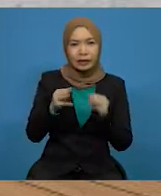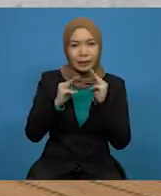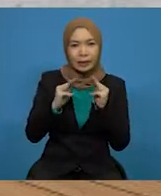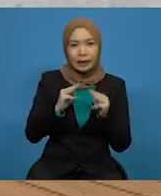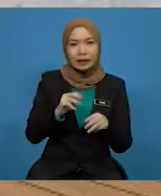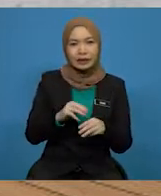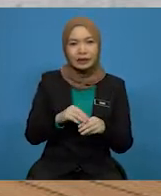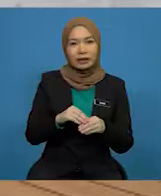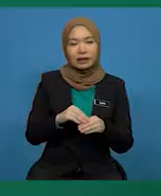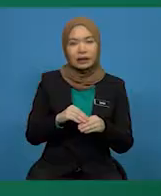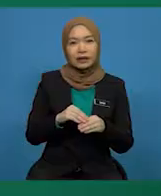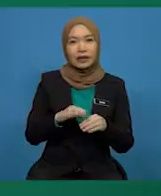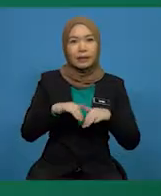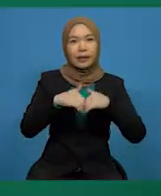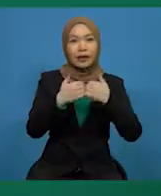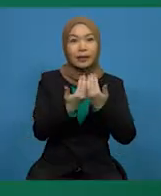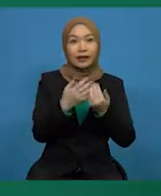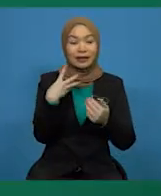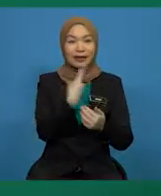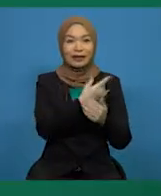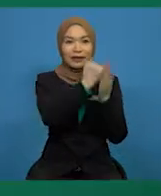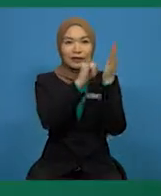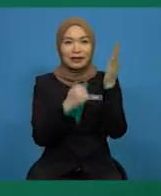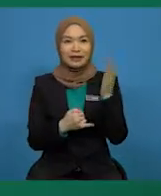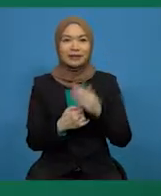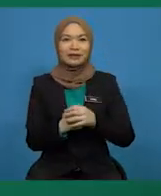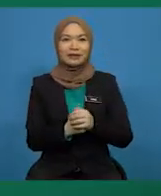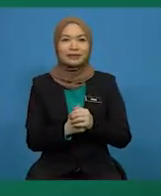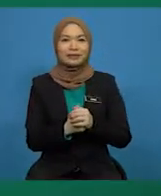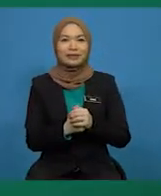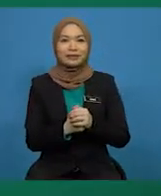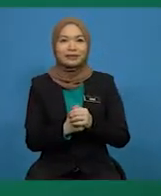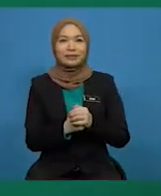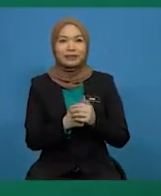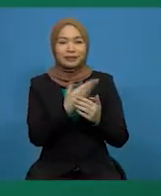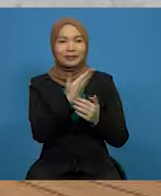melukis gambar rajah serta menghurai keseimbangan pasaran wang.